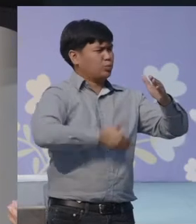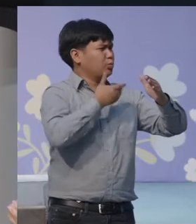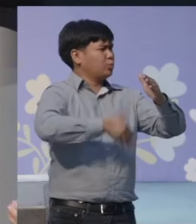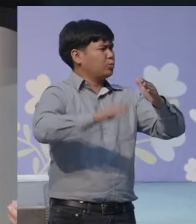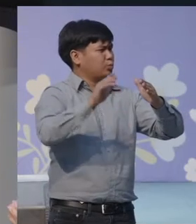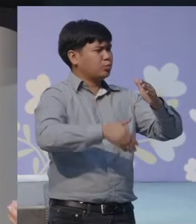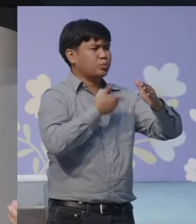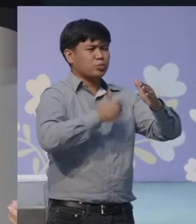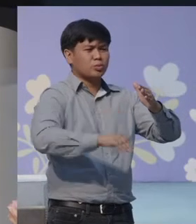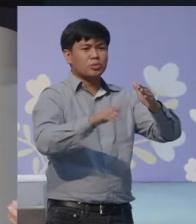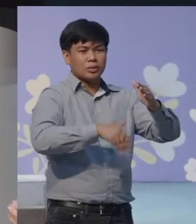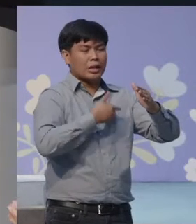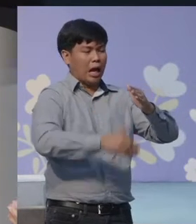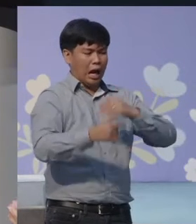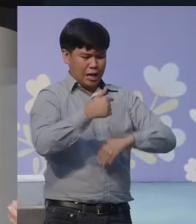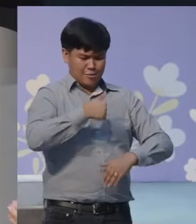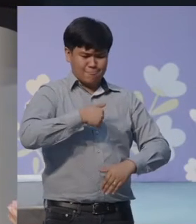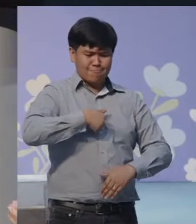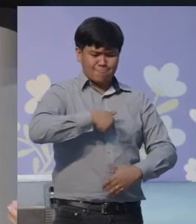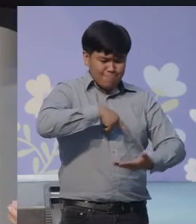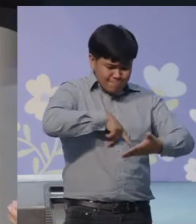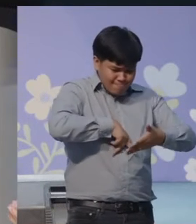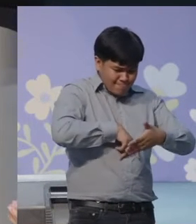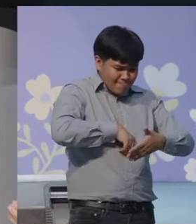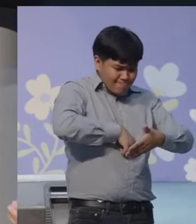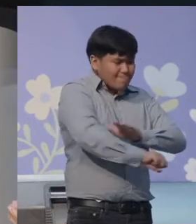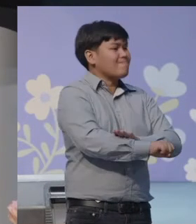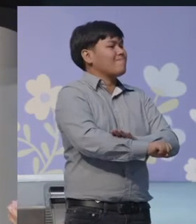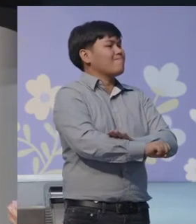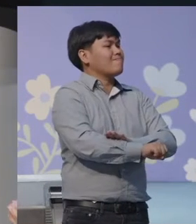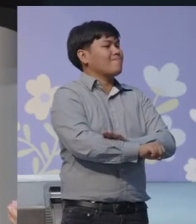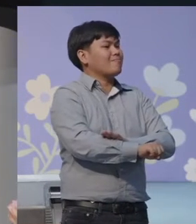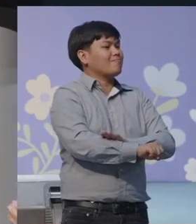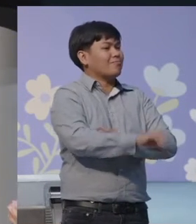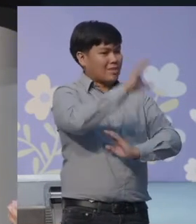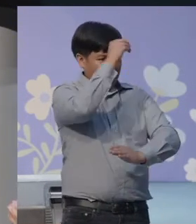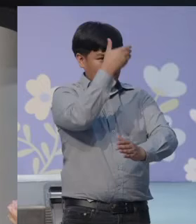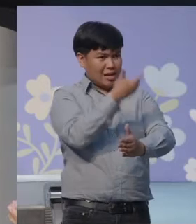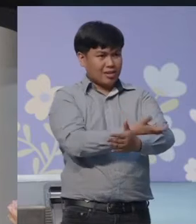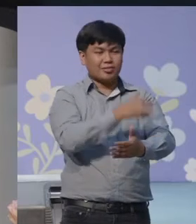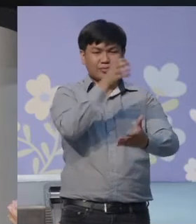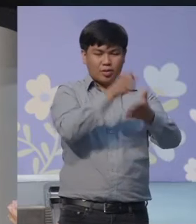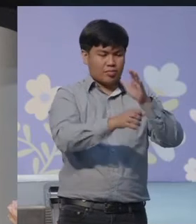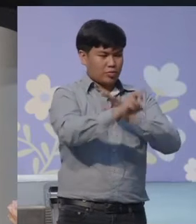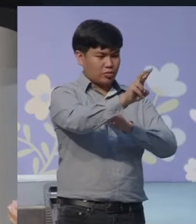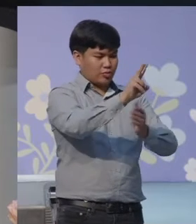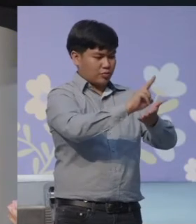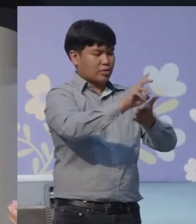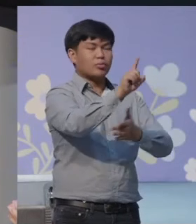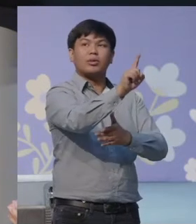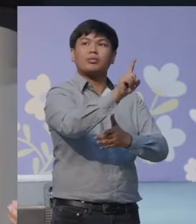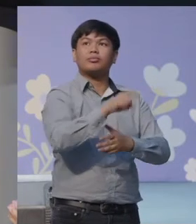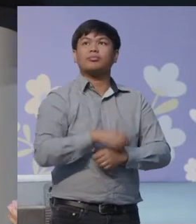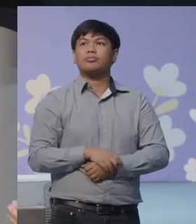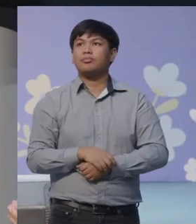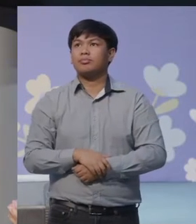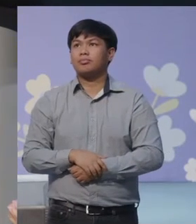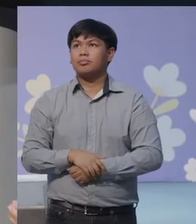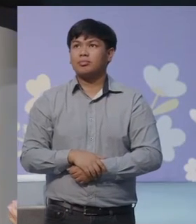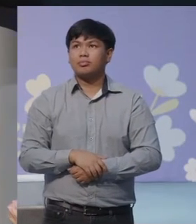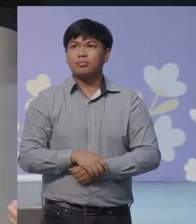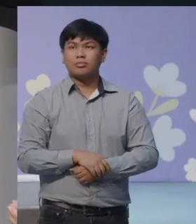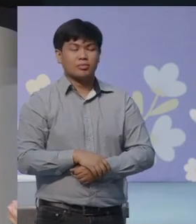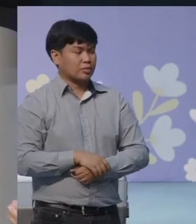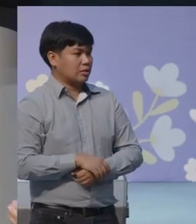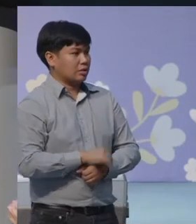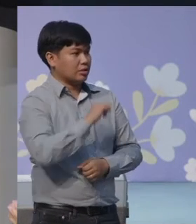kanta ni Hana na nagsimula sa chapter 2, verse 1. Pag